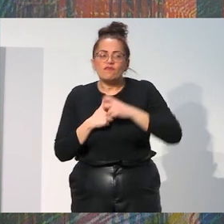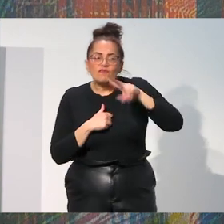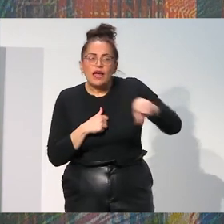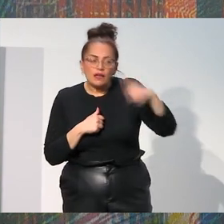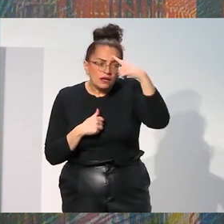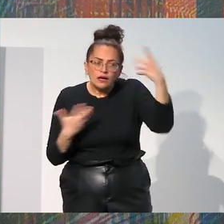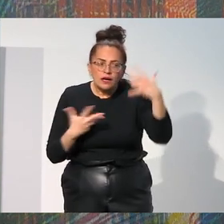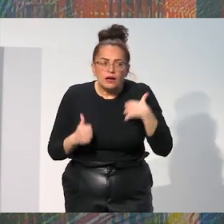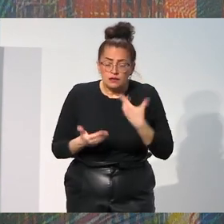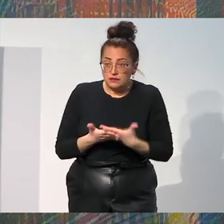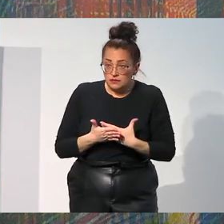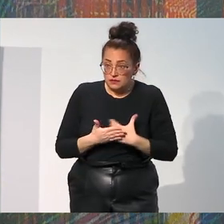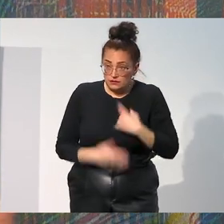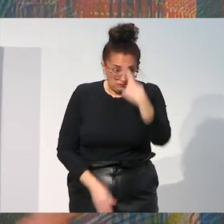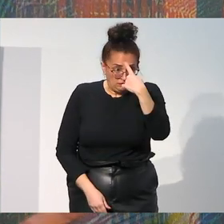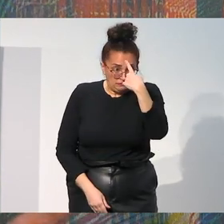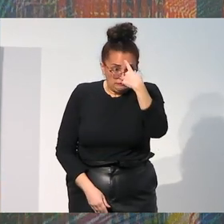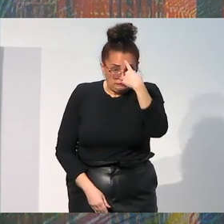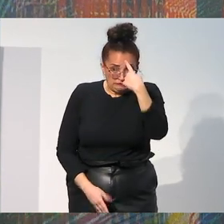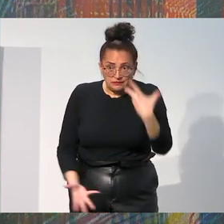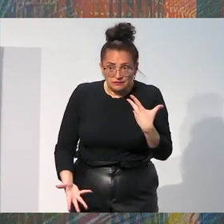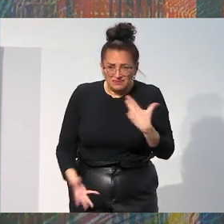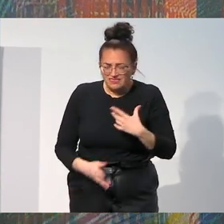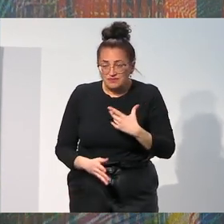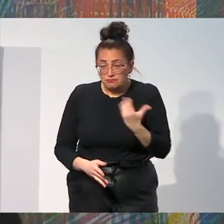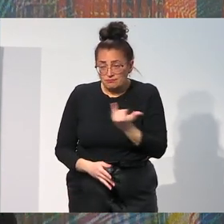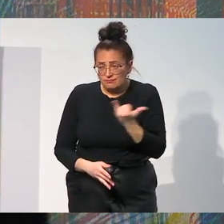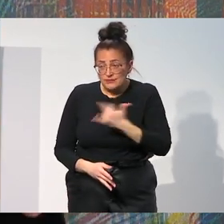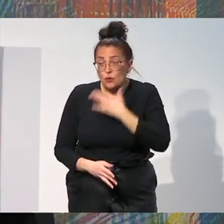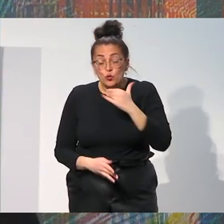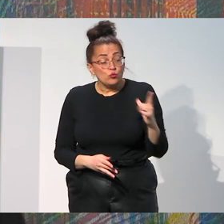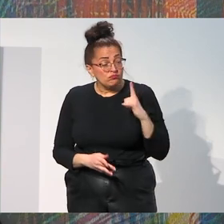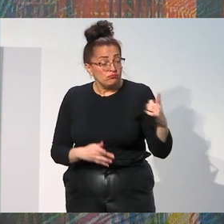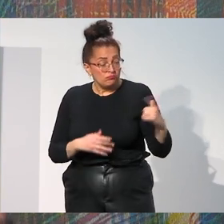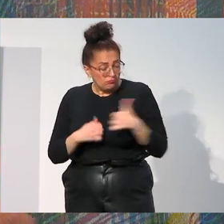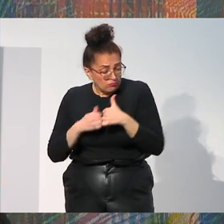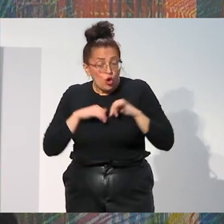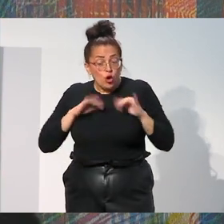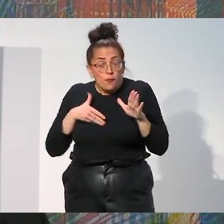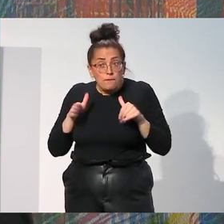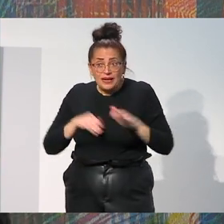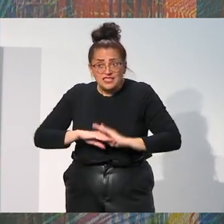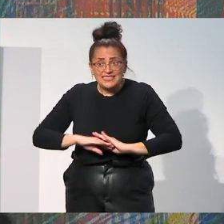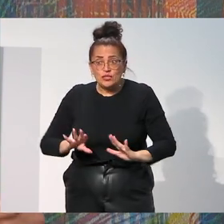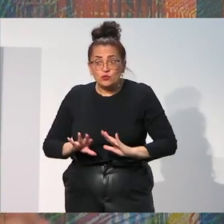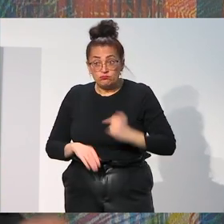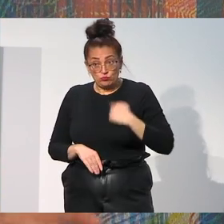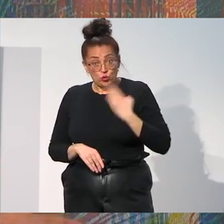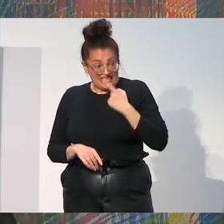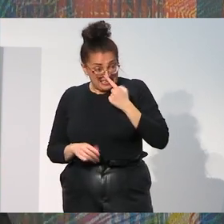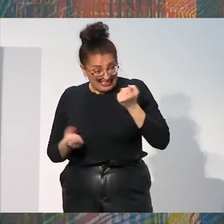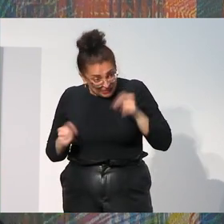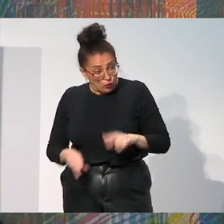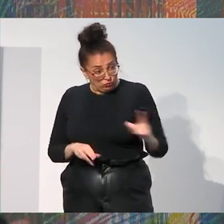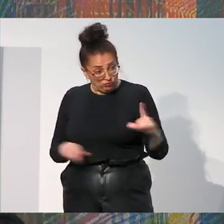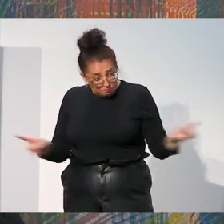mais de voir ce qu'on peut faire avec eux, en fait, plutôt que de savoir s'ils sont exactement pareils. C'est pour ça que j'aime bien, dans le